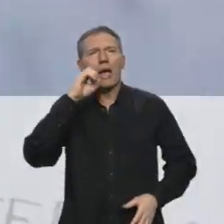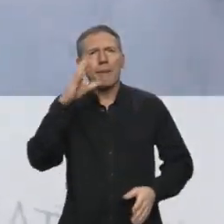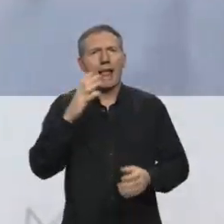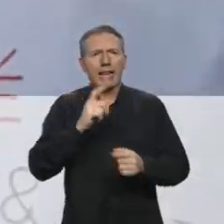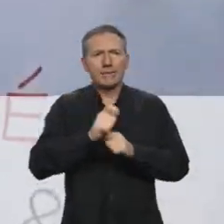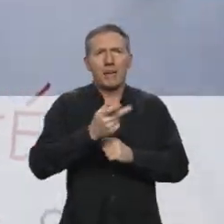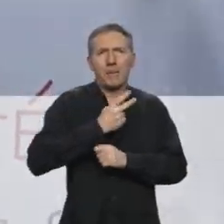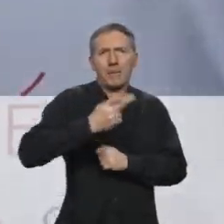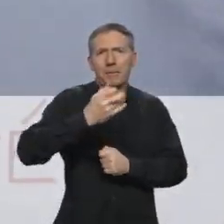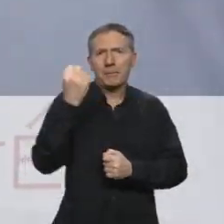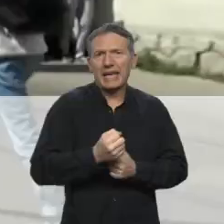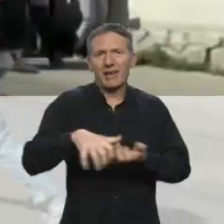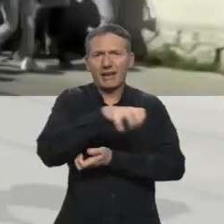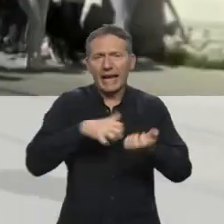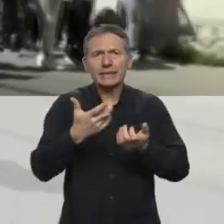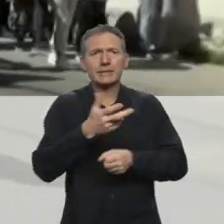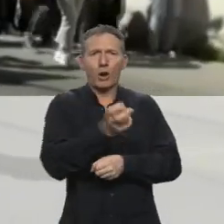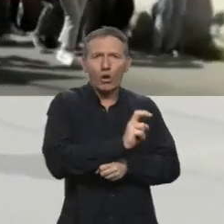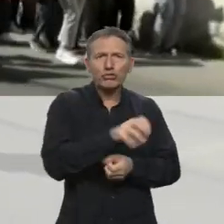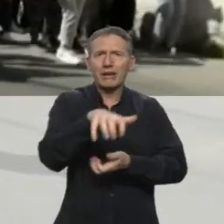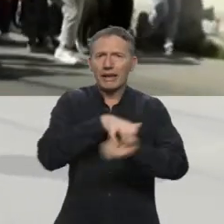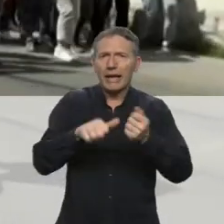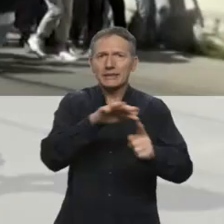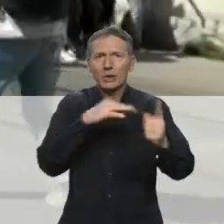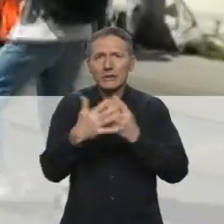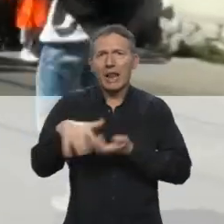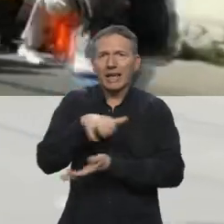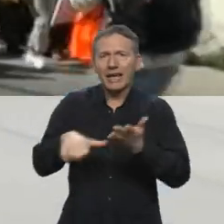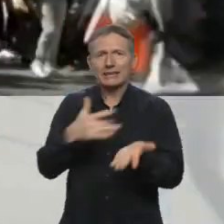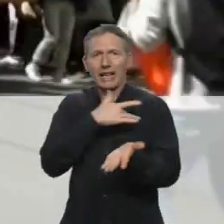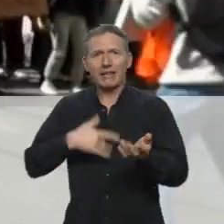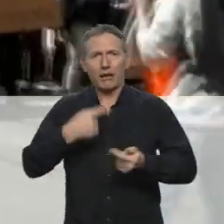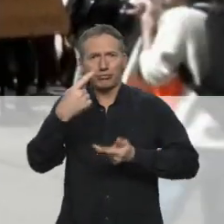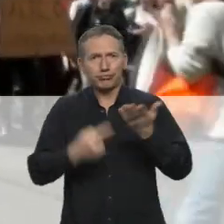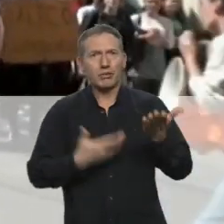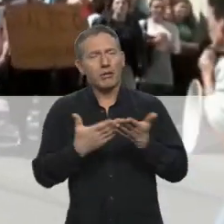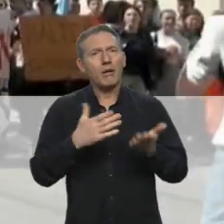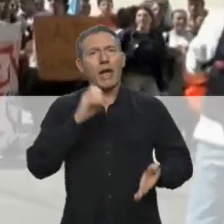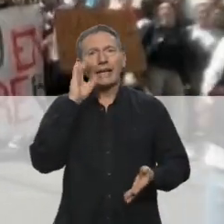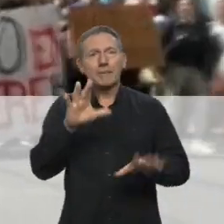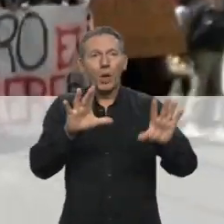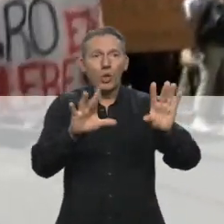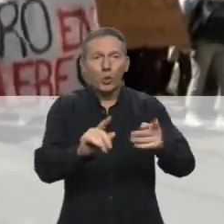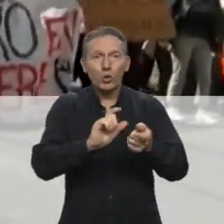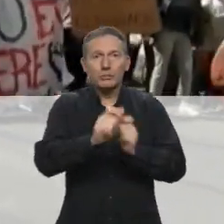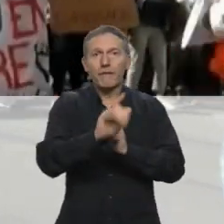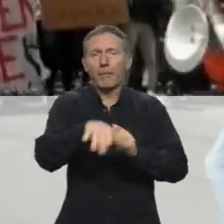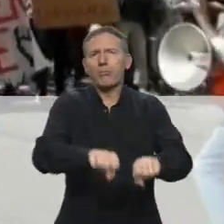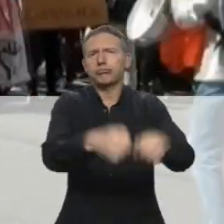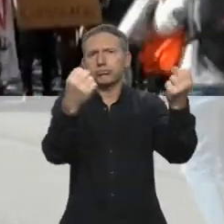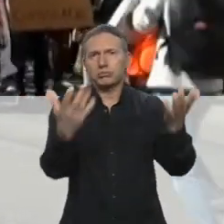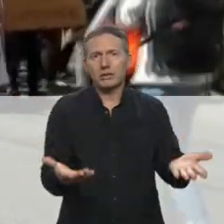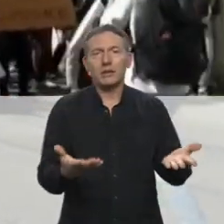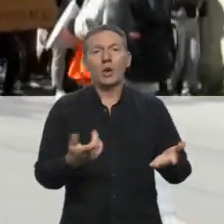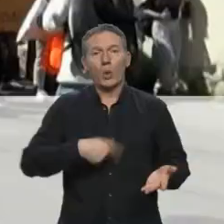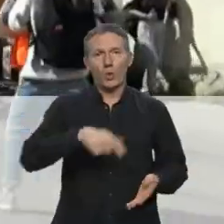cesse de s'enfoncer dans des crises. Crise écologique, crise sociale, crise sanitaire. Tout ce que le capitalisme touche, il le